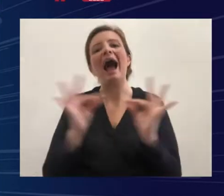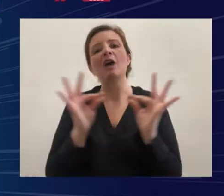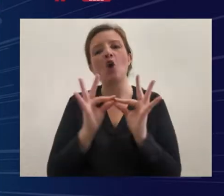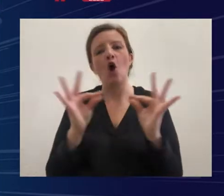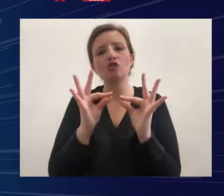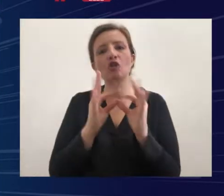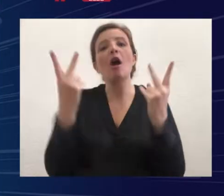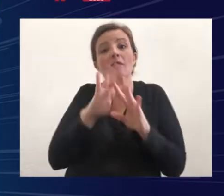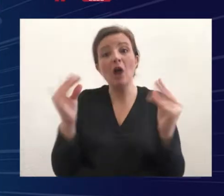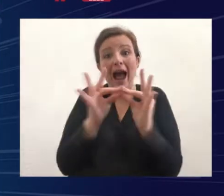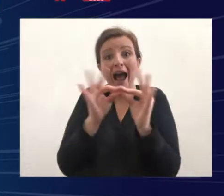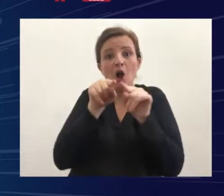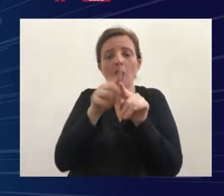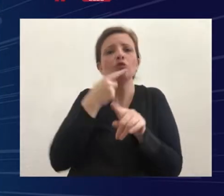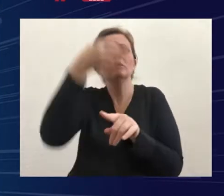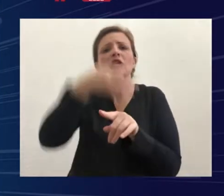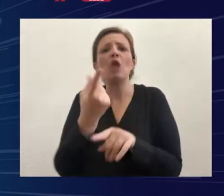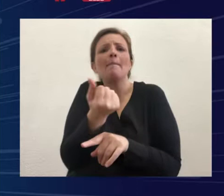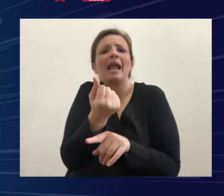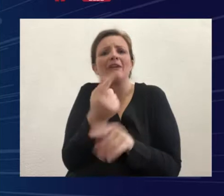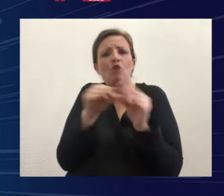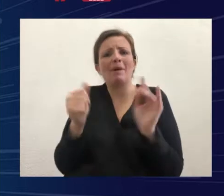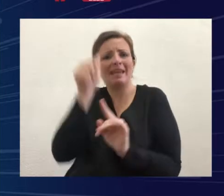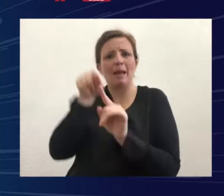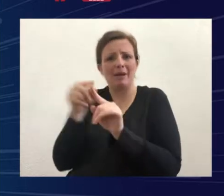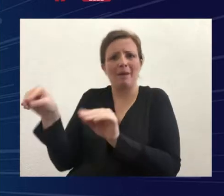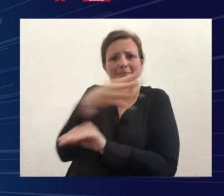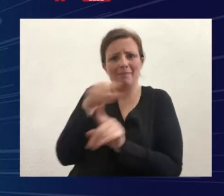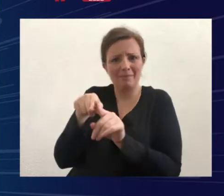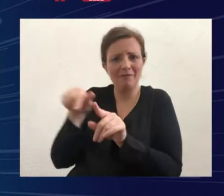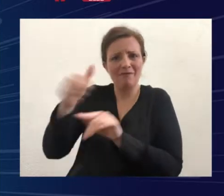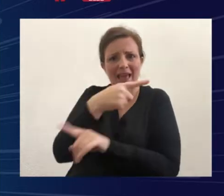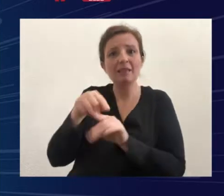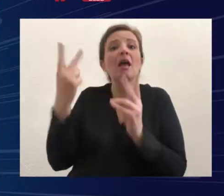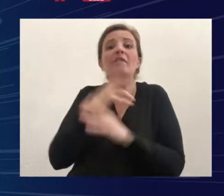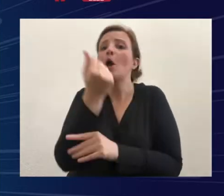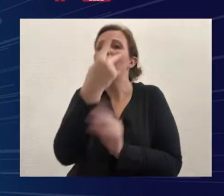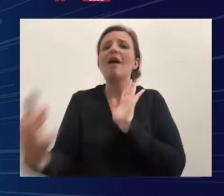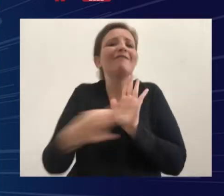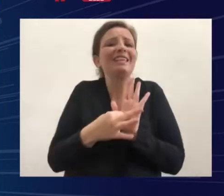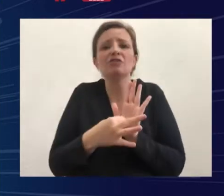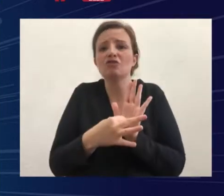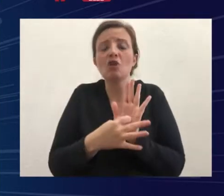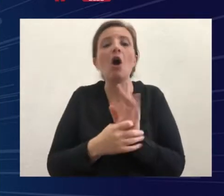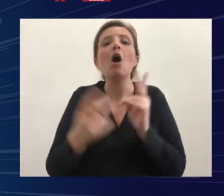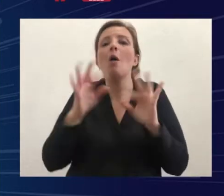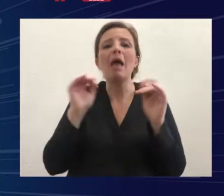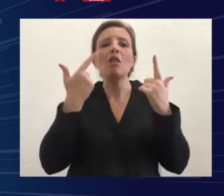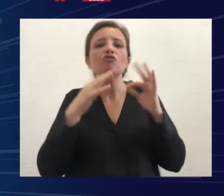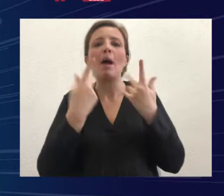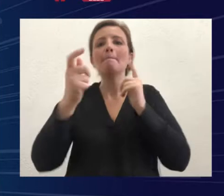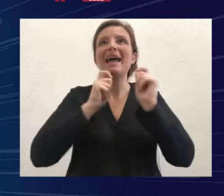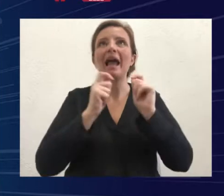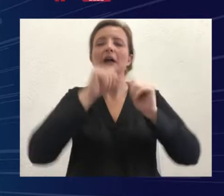viene stipulato un accordo con il quale si definisce il prezzo della materia prima. È un prezzo che rimane fisso, che non